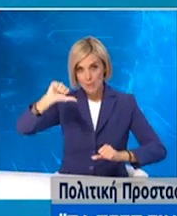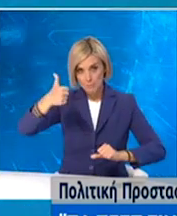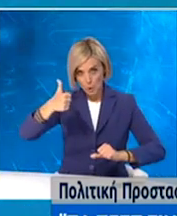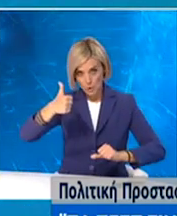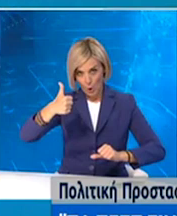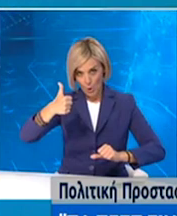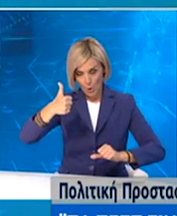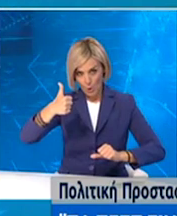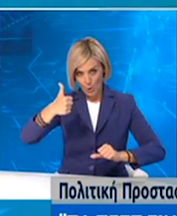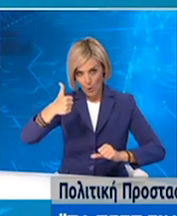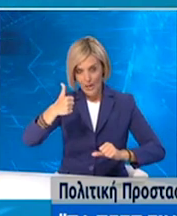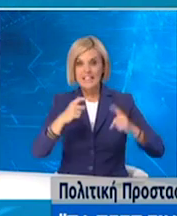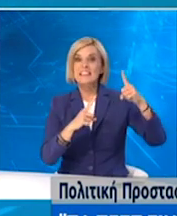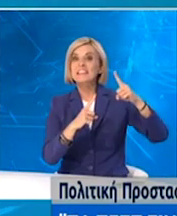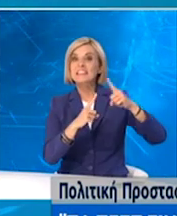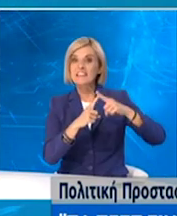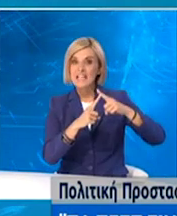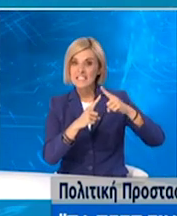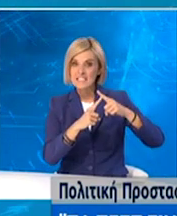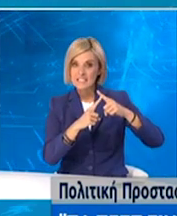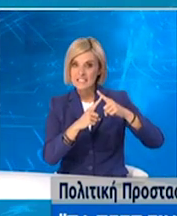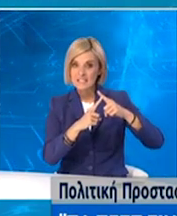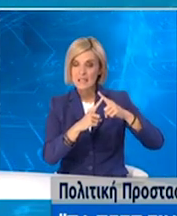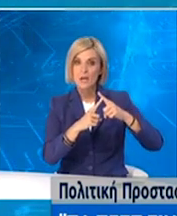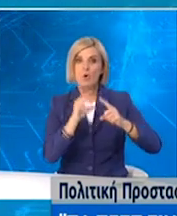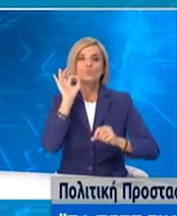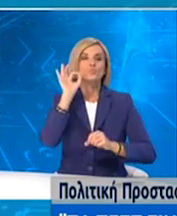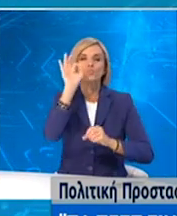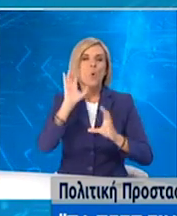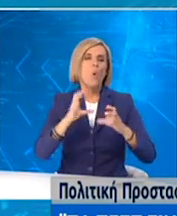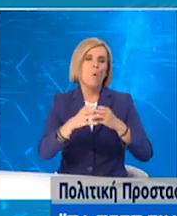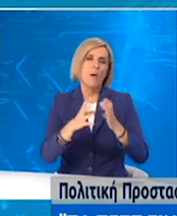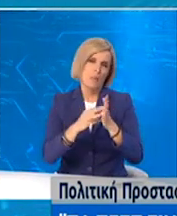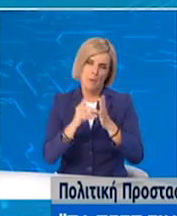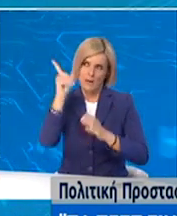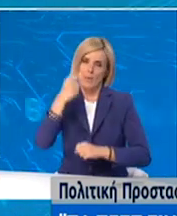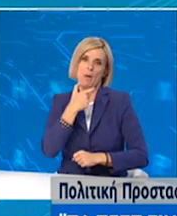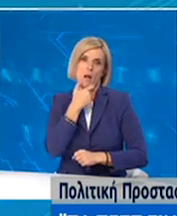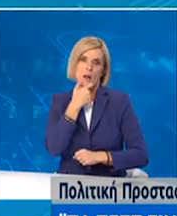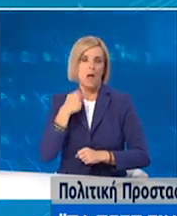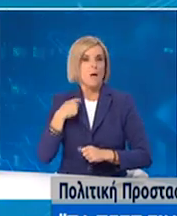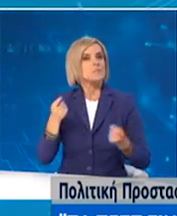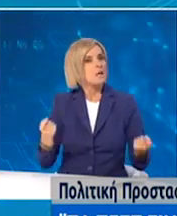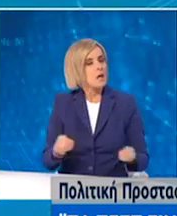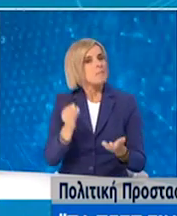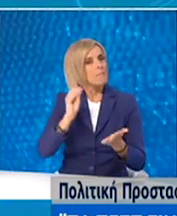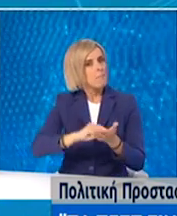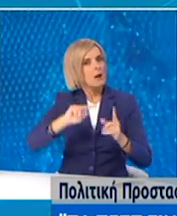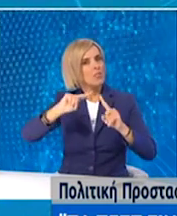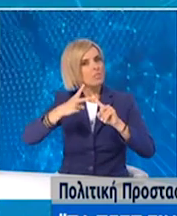σε αποτελέσματα που έχουν συγκεκριμένη στόχευση που θα μπορούσαν να μας δημιουργούν ανησυχία, κάνουμε και τις απαραίτητες